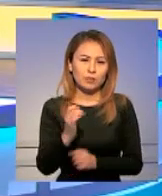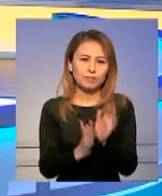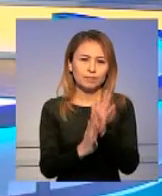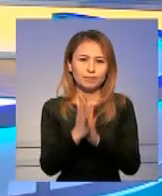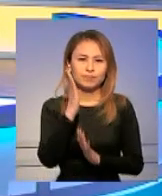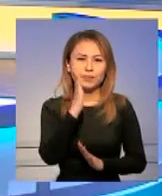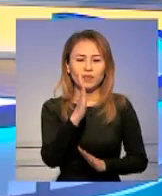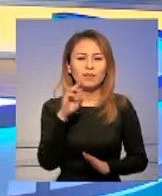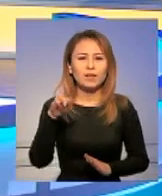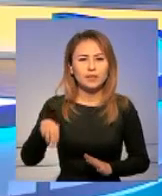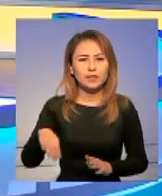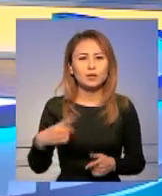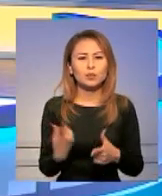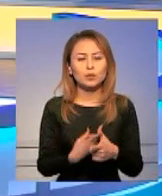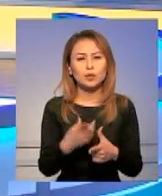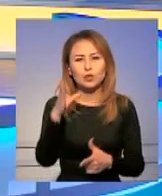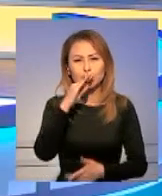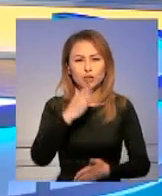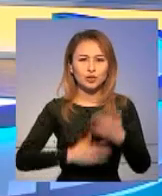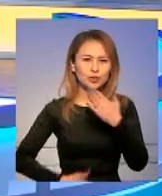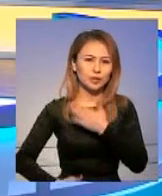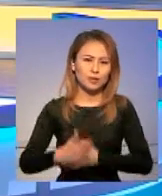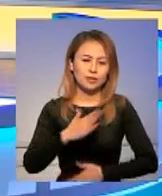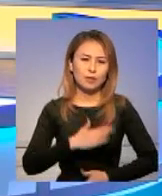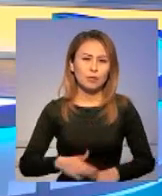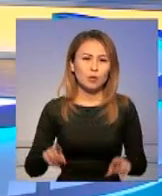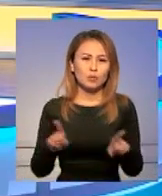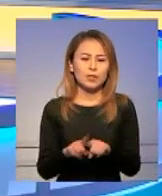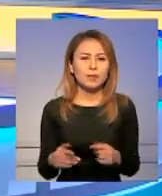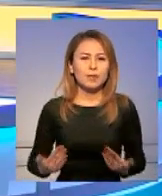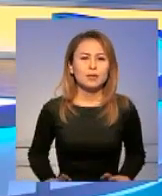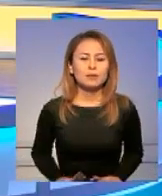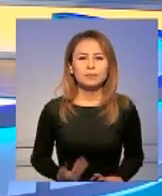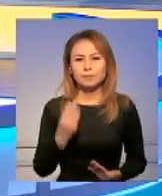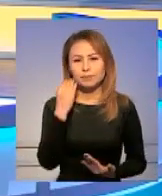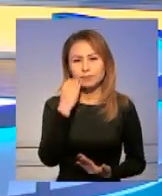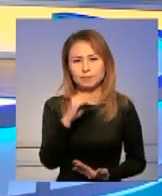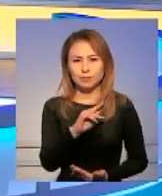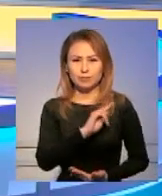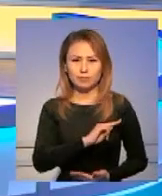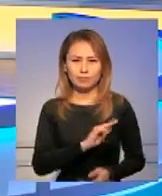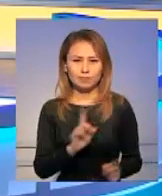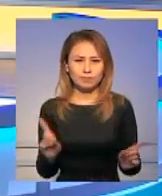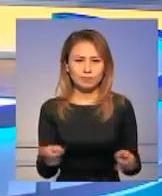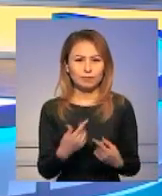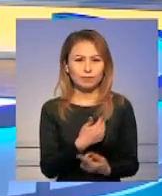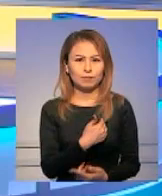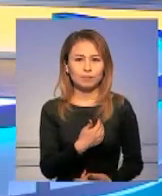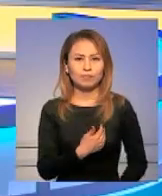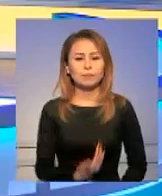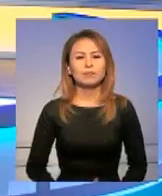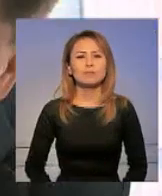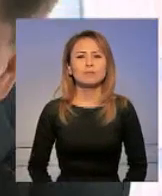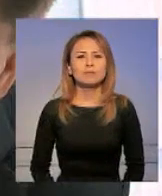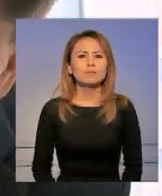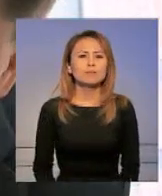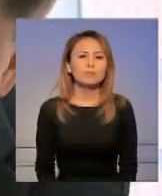дейін өсті. Қазір Владислав Трифонов мүмкіндігі шектеулі жандардың өмір сапасын арттыруға барынша үлес қосып жүр.